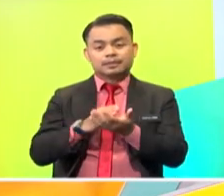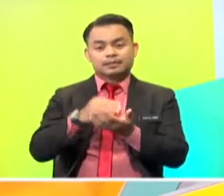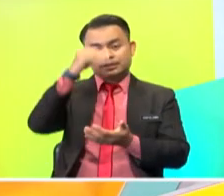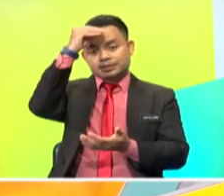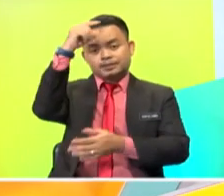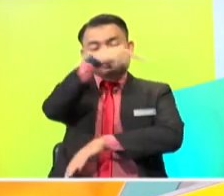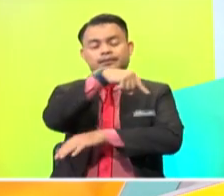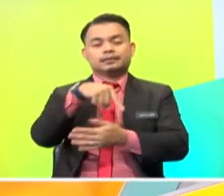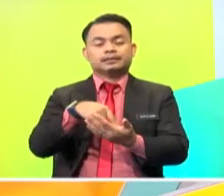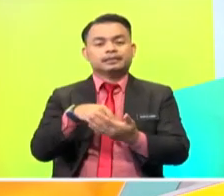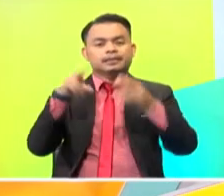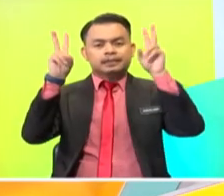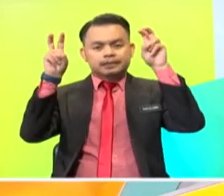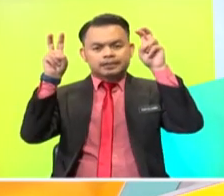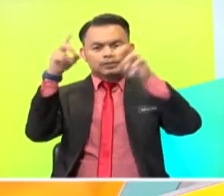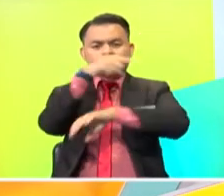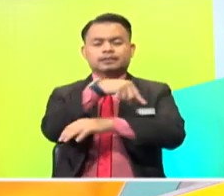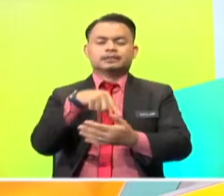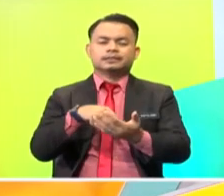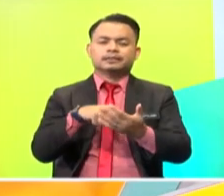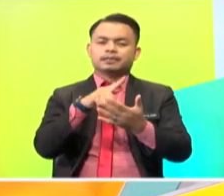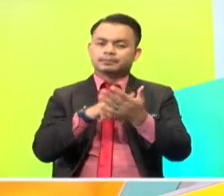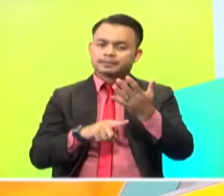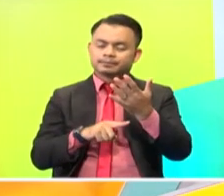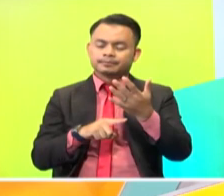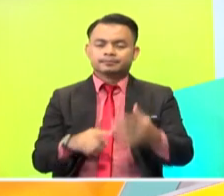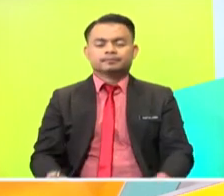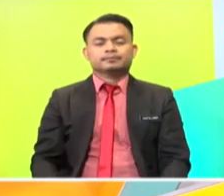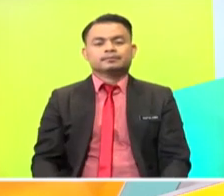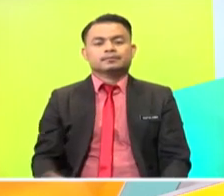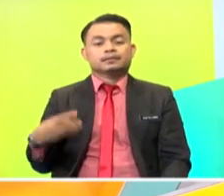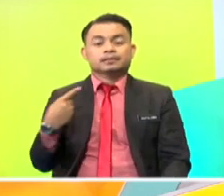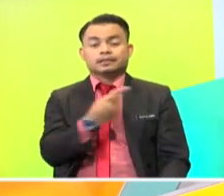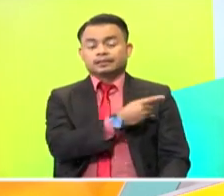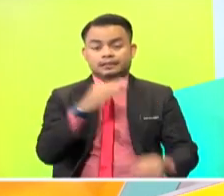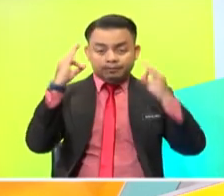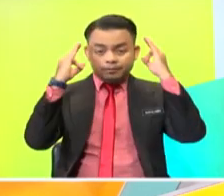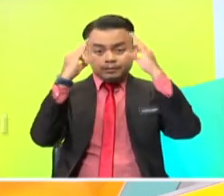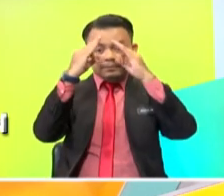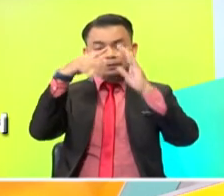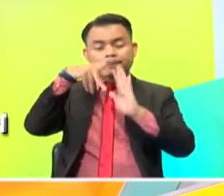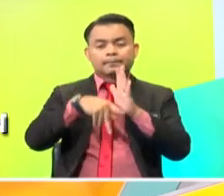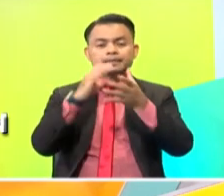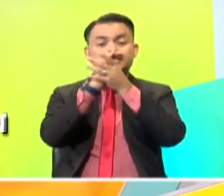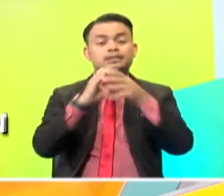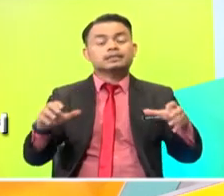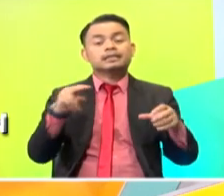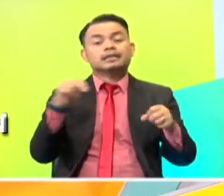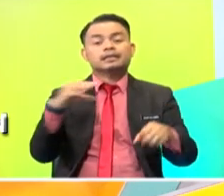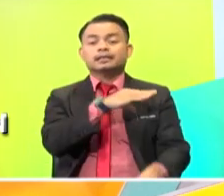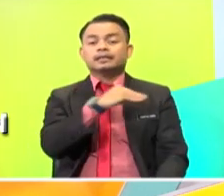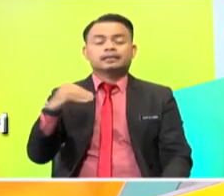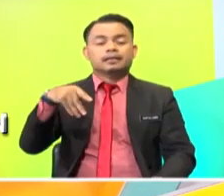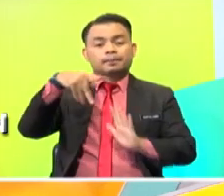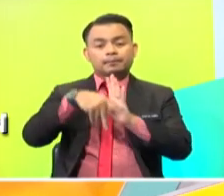seperti biasa bacok kita apus nenekku kita fokus kepada penyediaan dan pembuatan makanannya sego